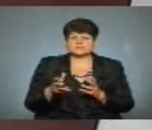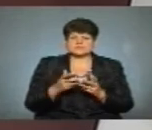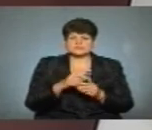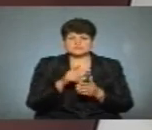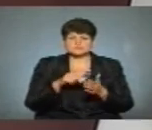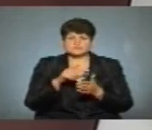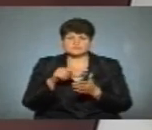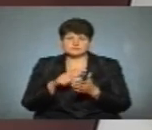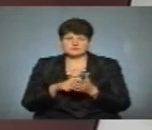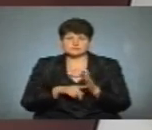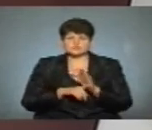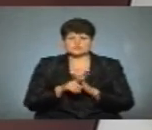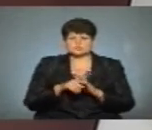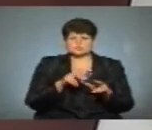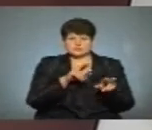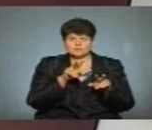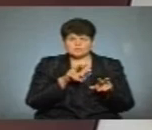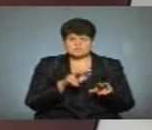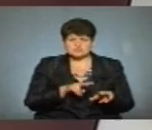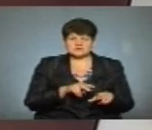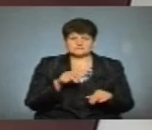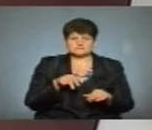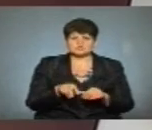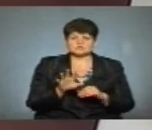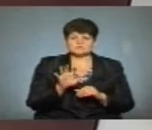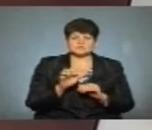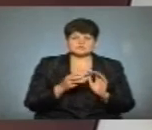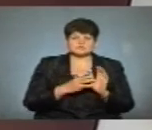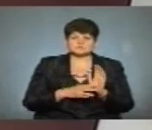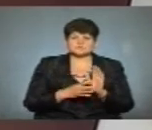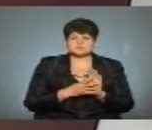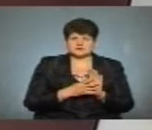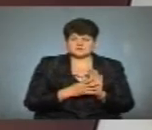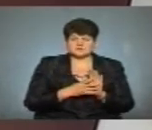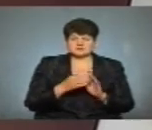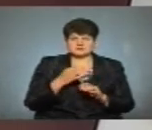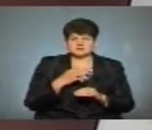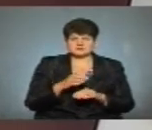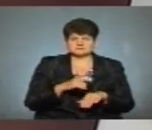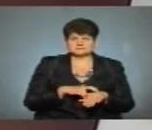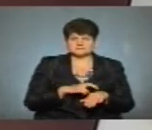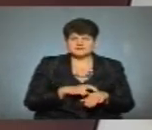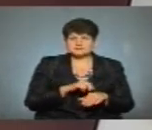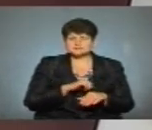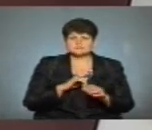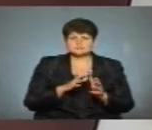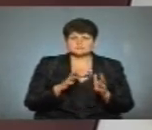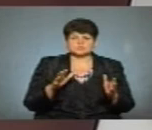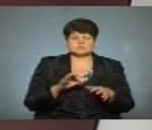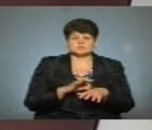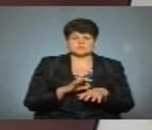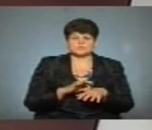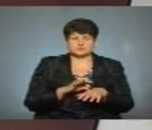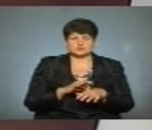на COVID-19 з початку спостереження – 2589, повідомив Володимир Паничев. Найвища захворюваність, за